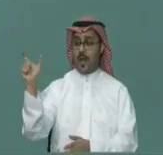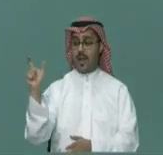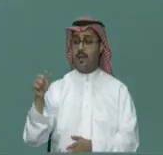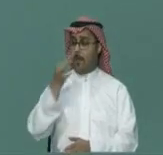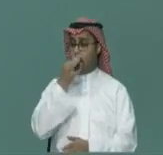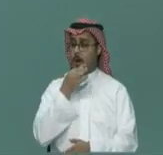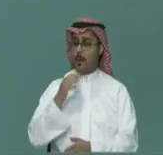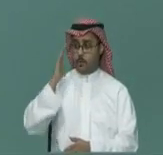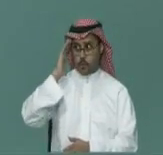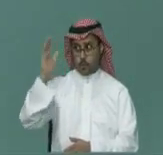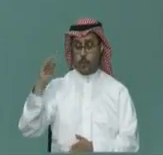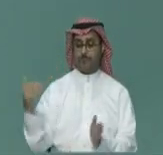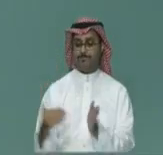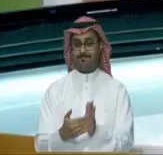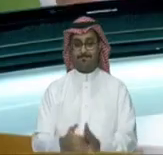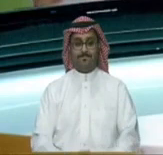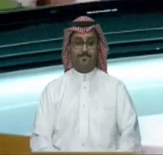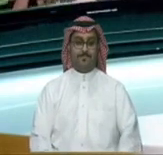الاستراتيجي في قطاع الأسكان، شكرا جزيلا لك.